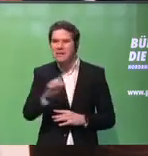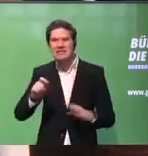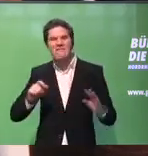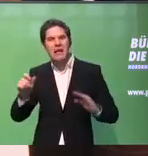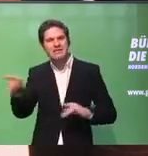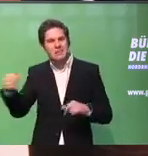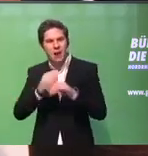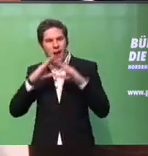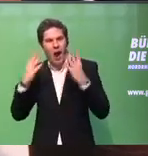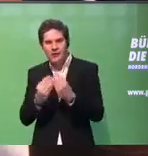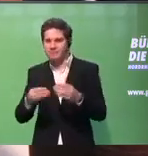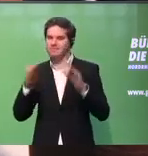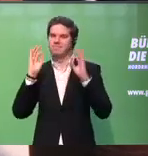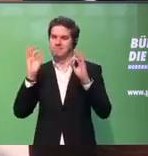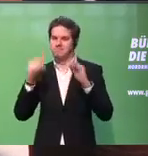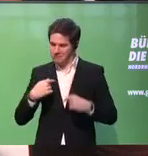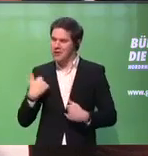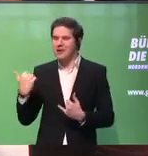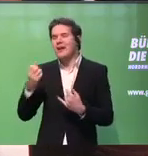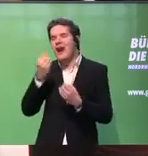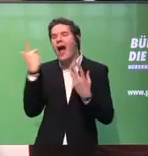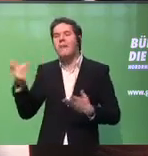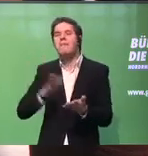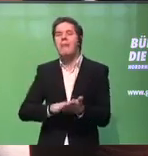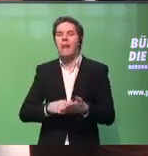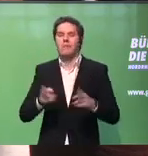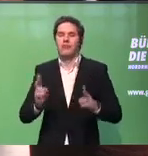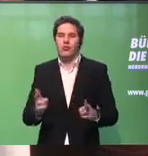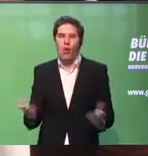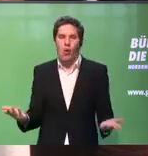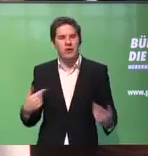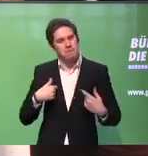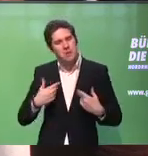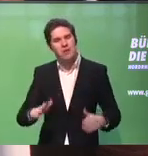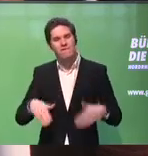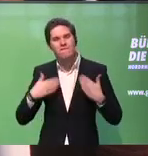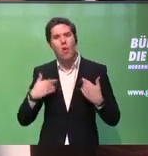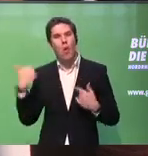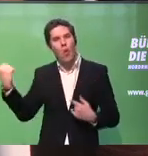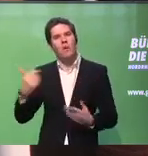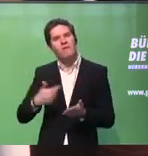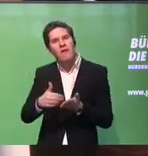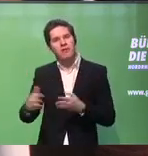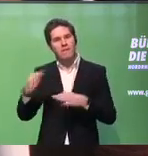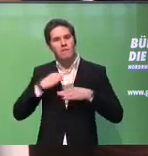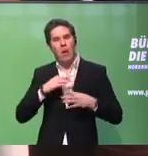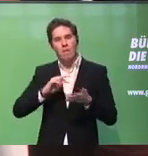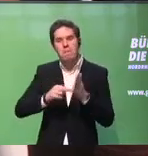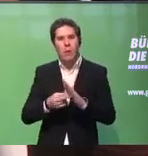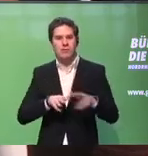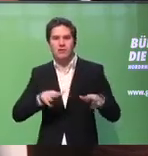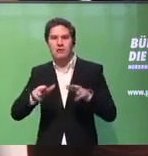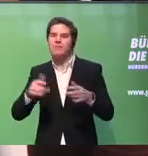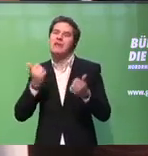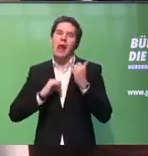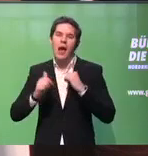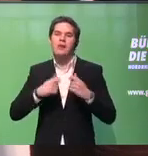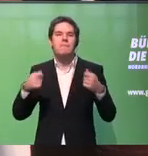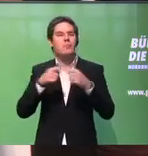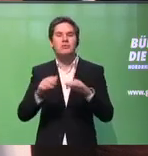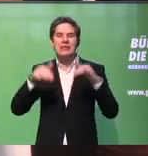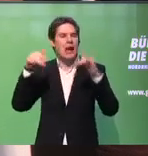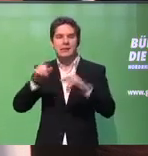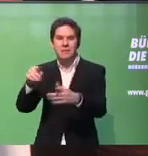erhalten. Ich freue mich, dass du weiter für uns Politik machst. Leider nicht mehr im Bundestag.